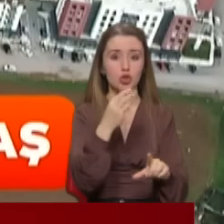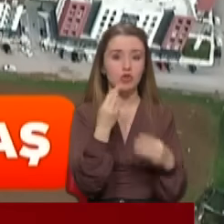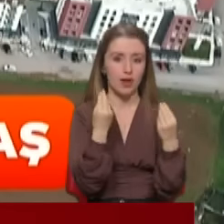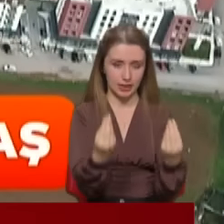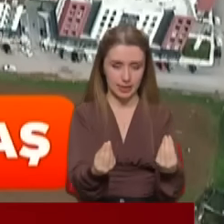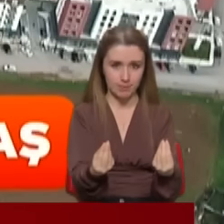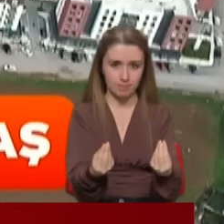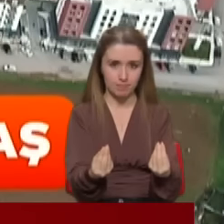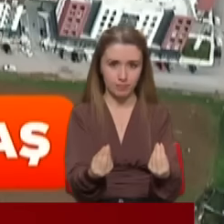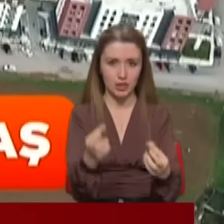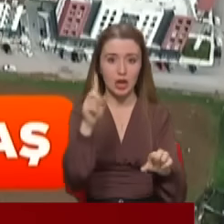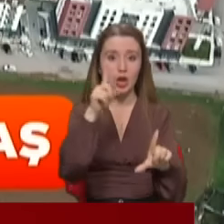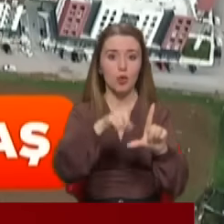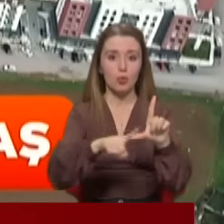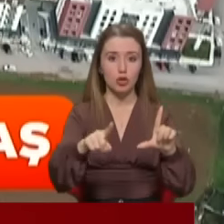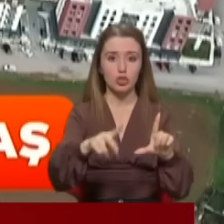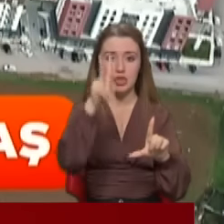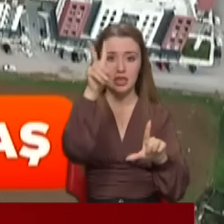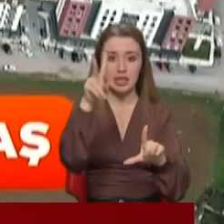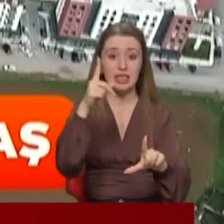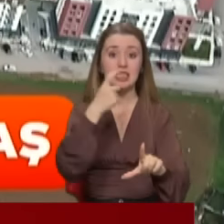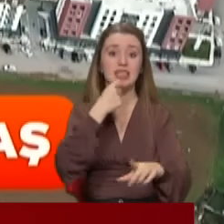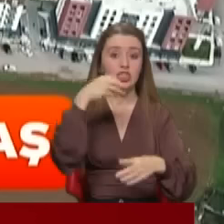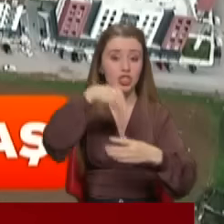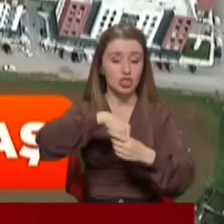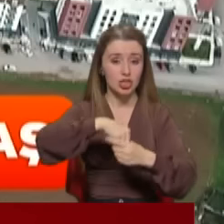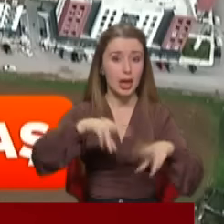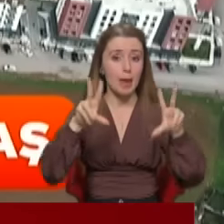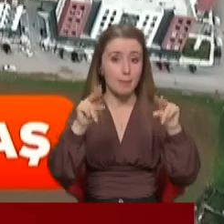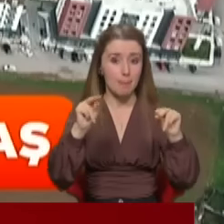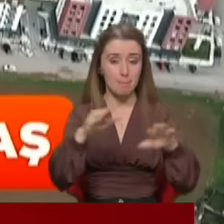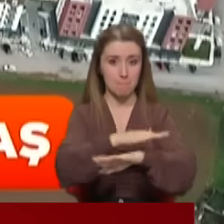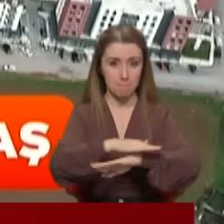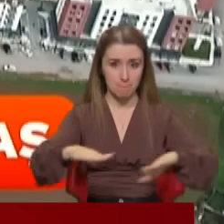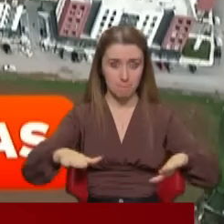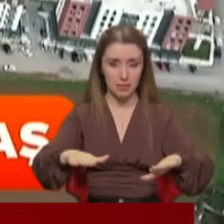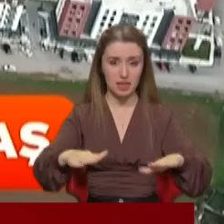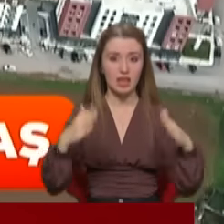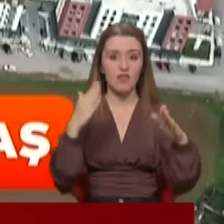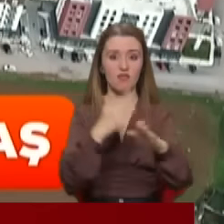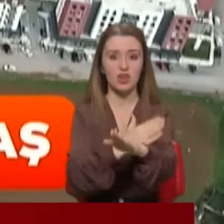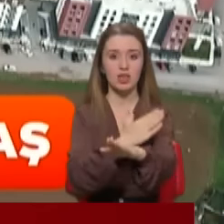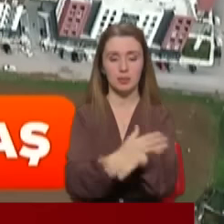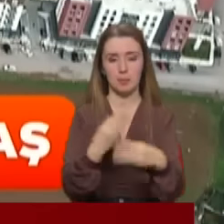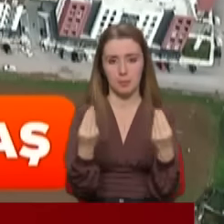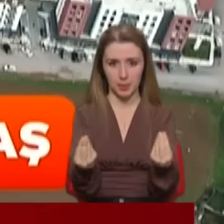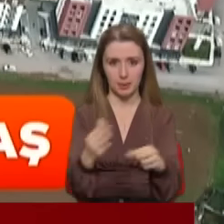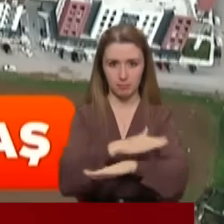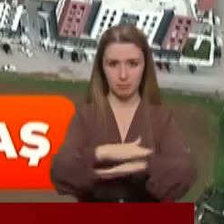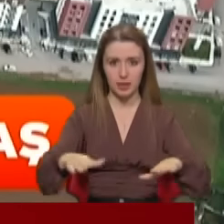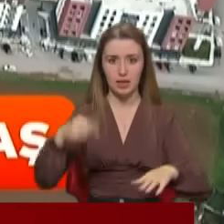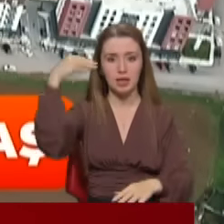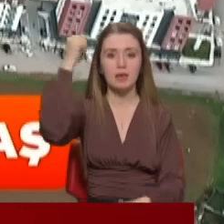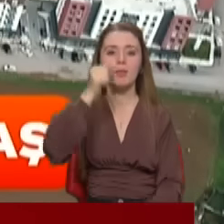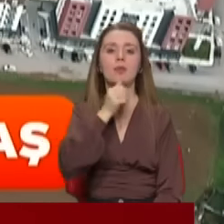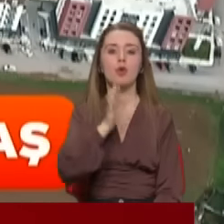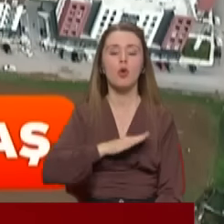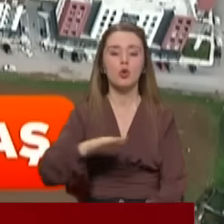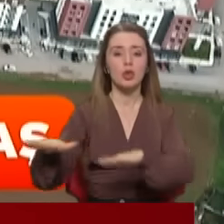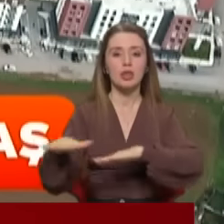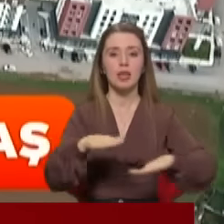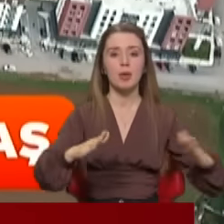gibi projemizi 2 yıl içinde tamamladık ve vatandaşlarımıza teslim ettik. Ekrem İmamoğlu